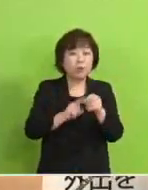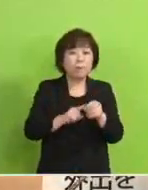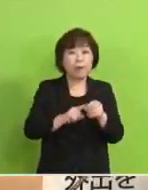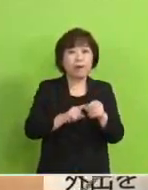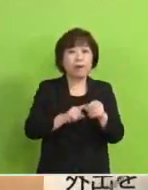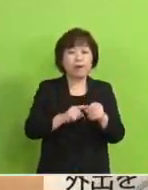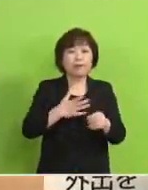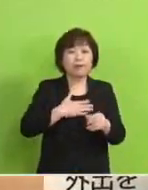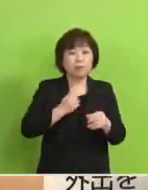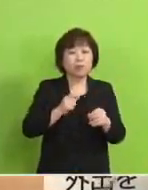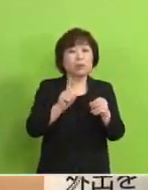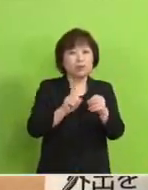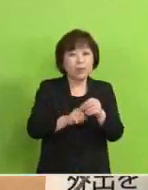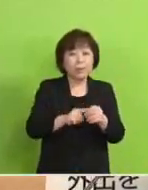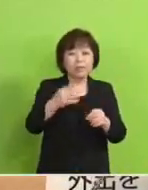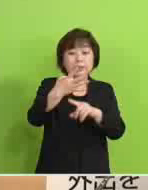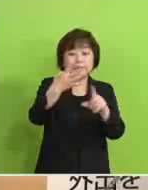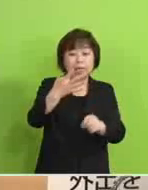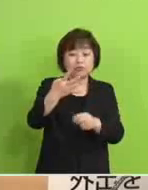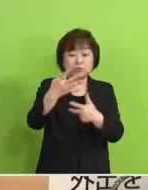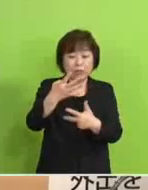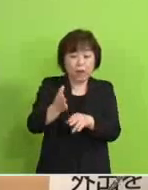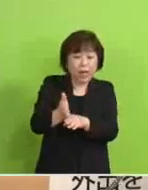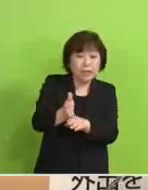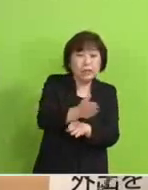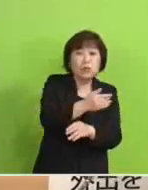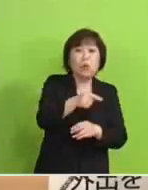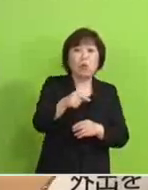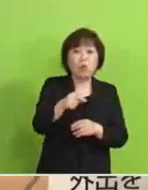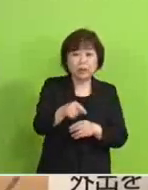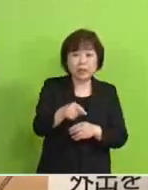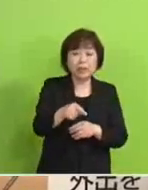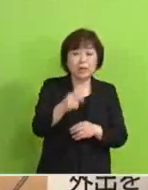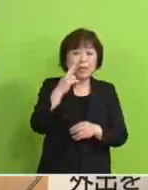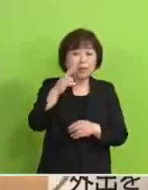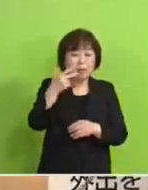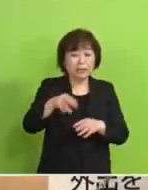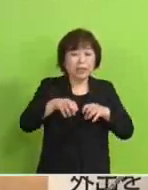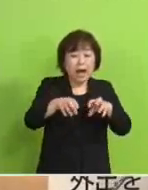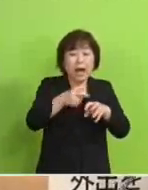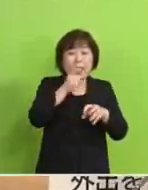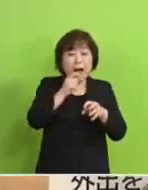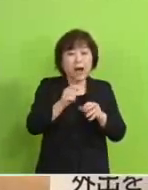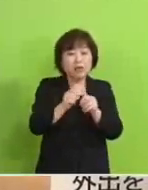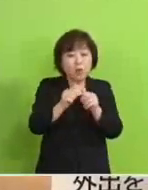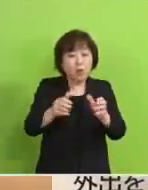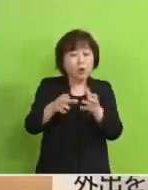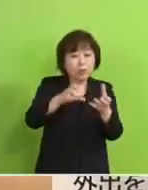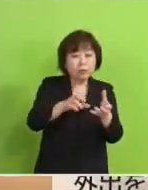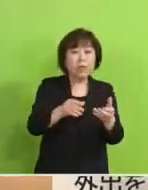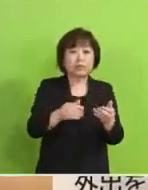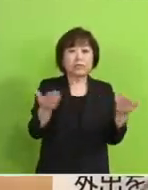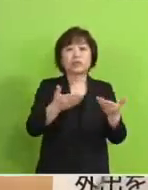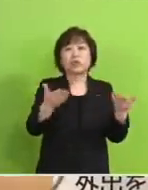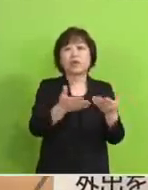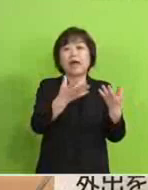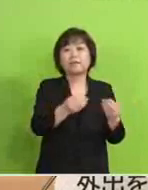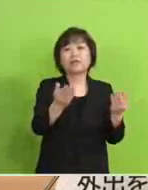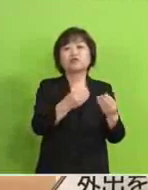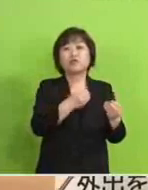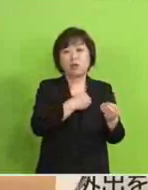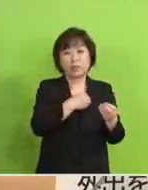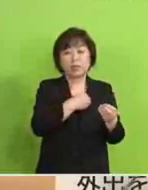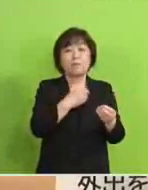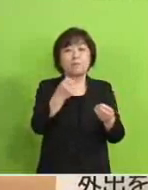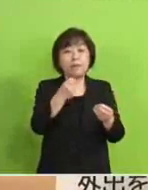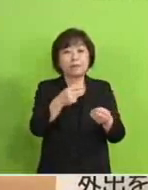のため、4月7日以降に松山市繁華街のホストクラブで勤務された従業員の方、ホ